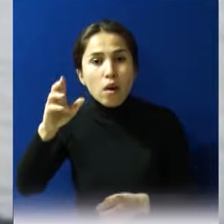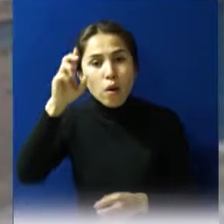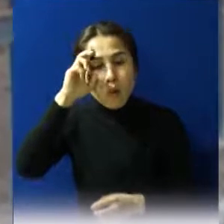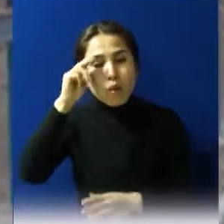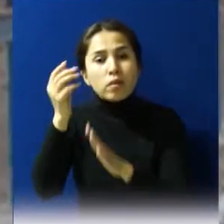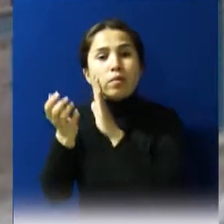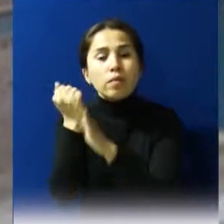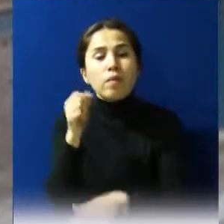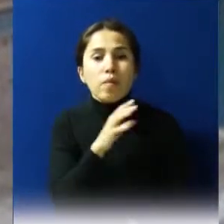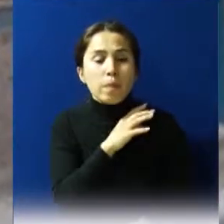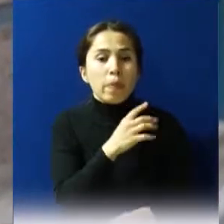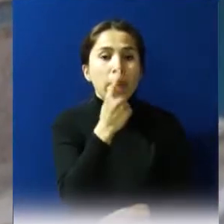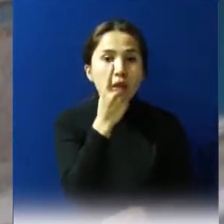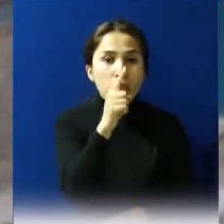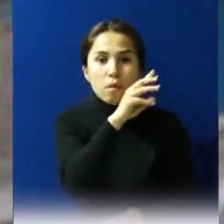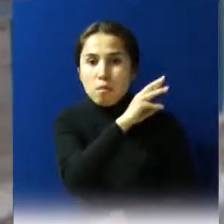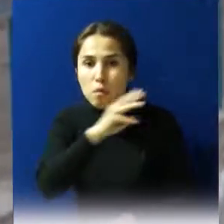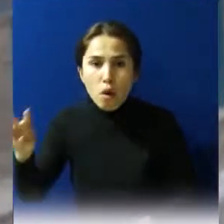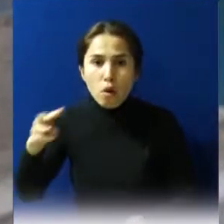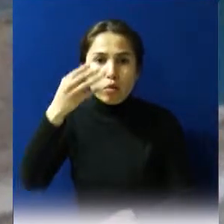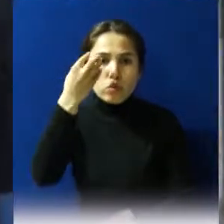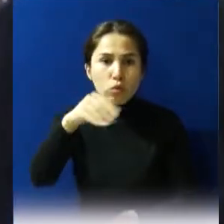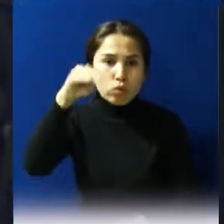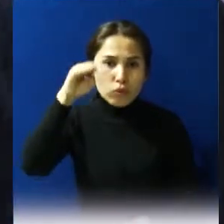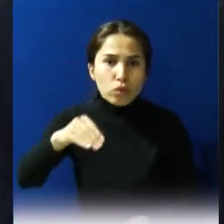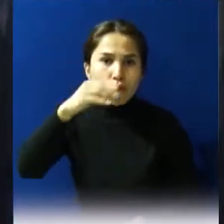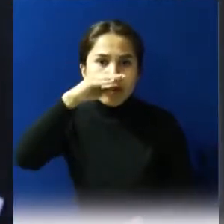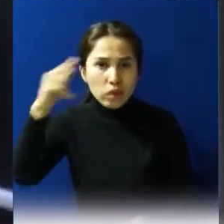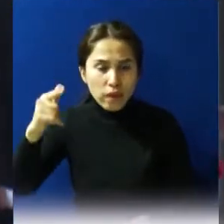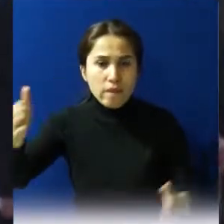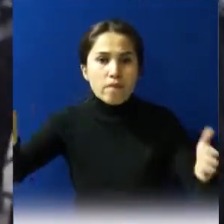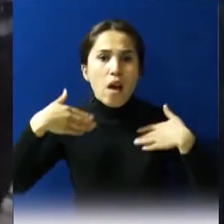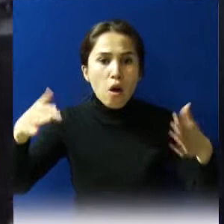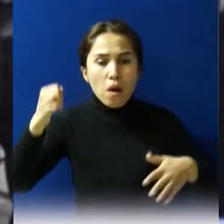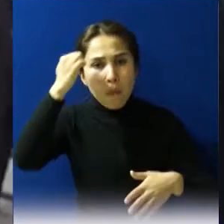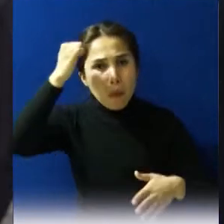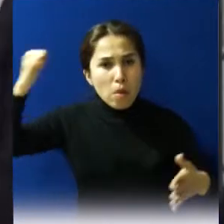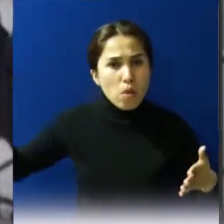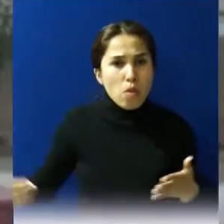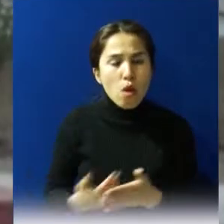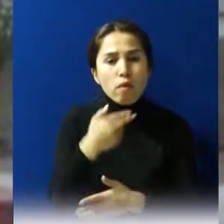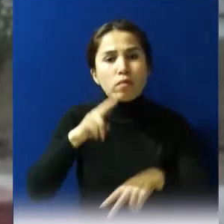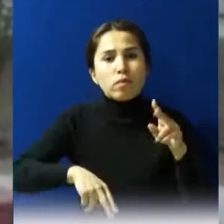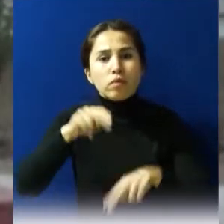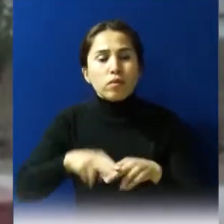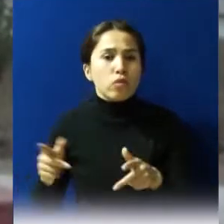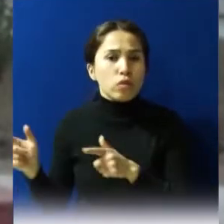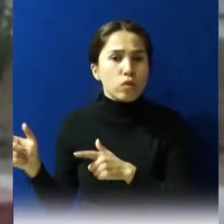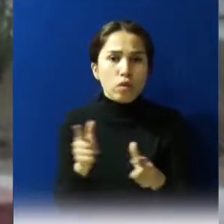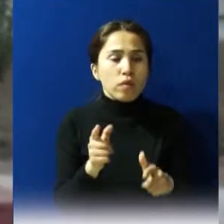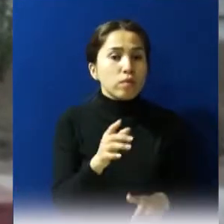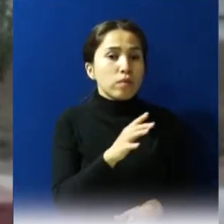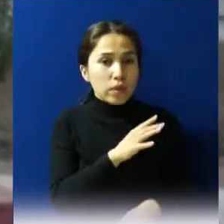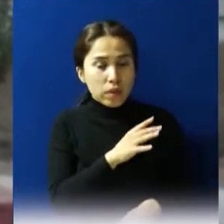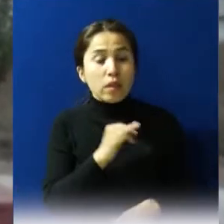Динмухамеда Ахмедовича Кунаева, из местного бюджета было выделено 1 040 000 тенге. Установлены ворота и памятник. Также в